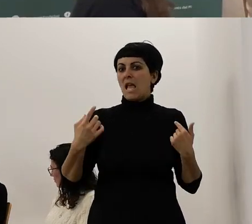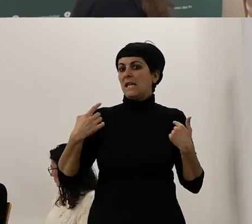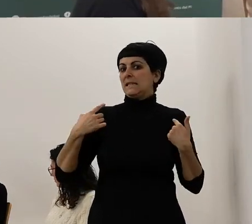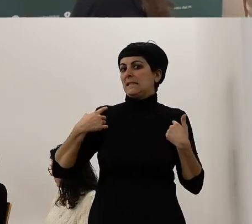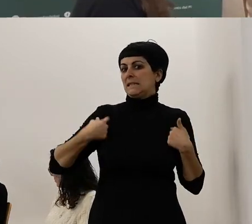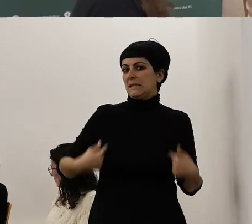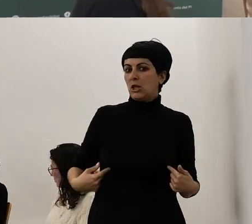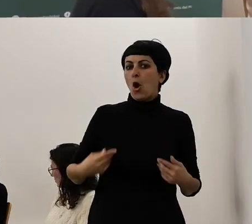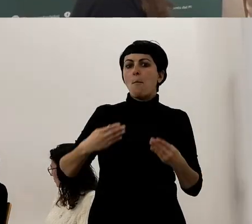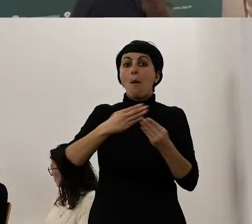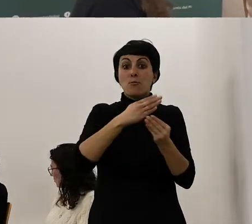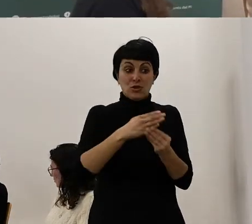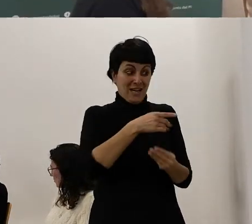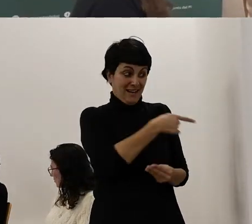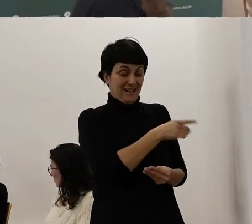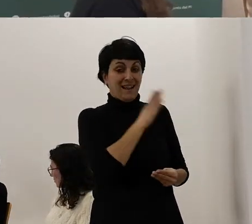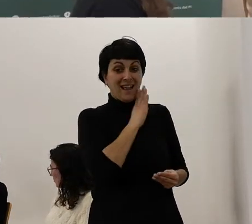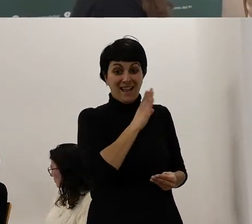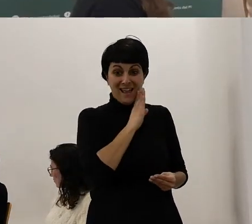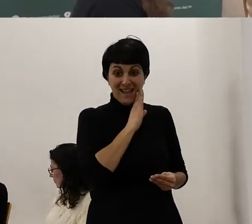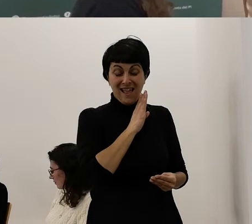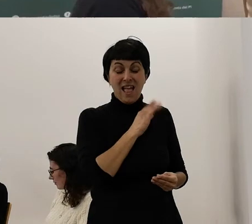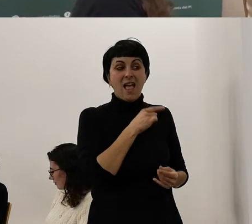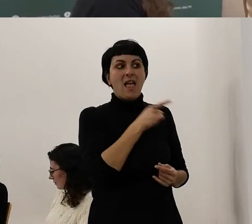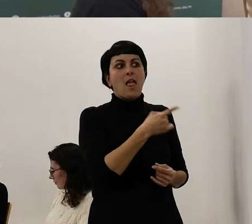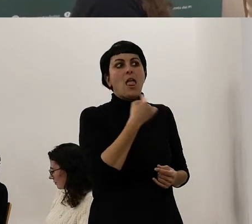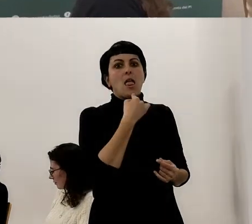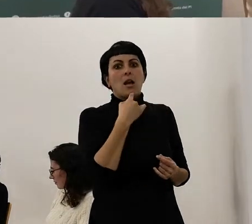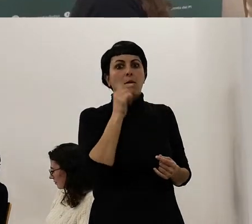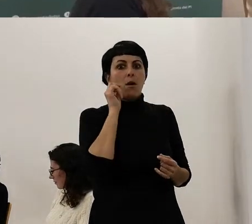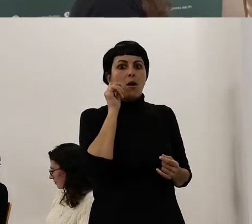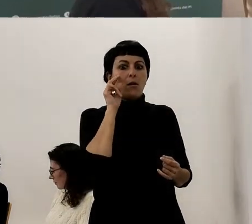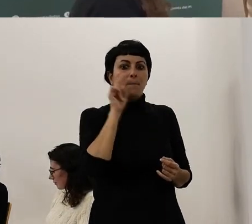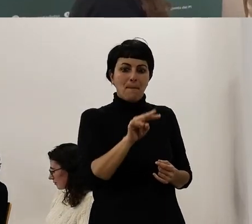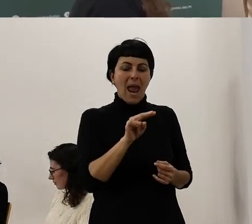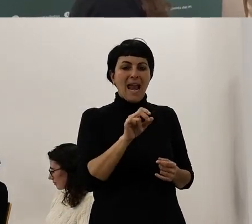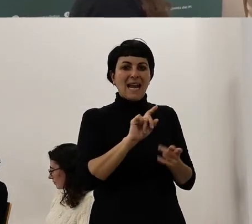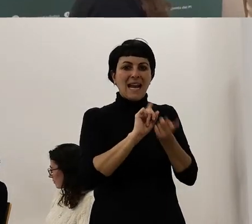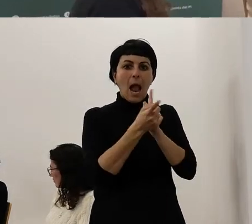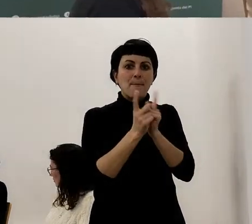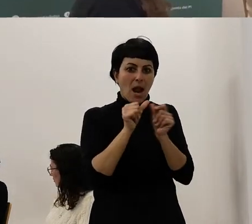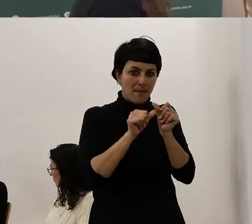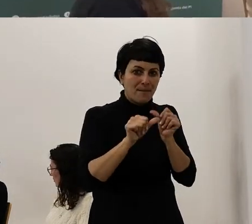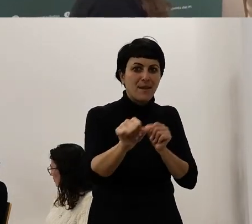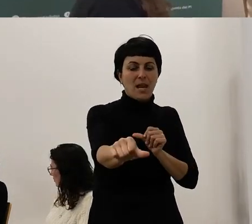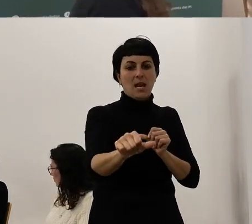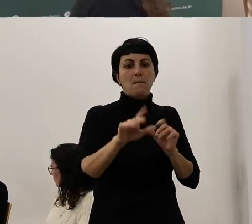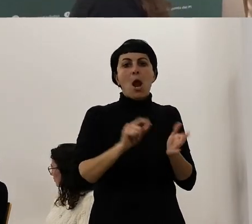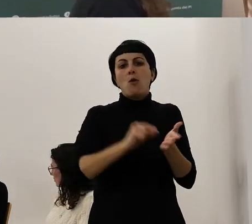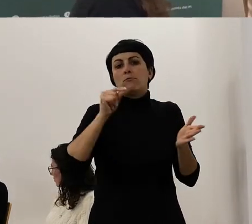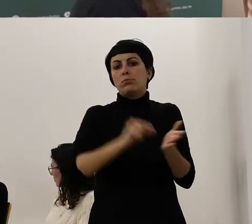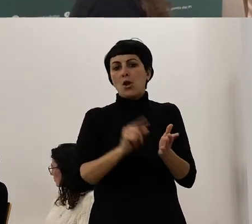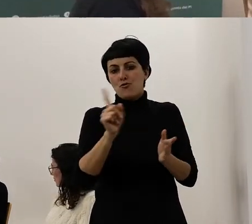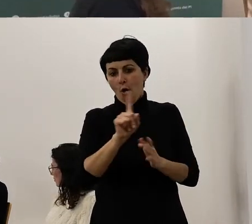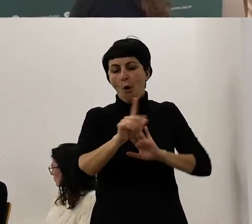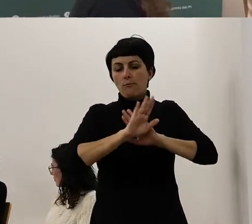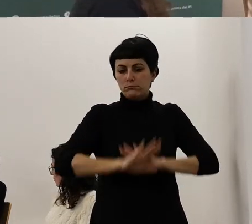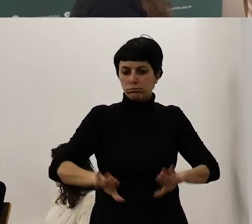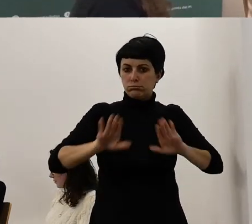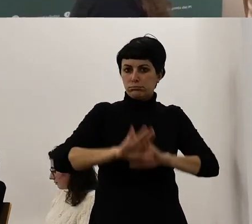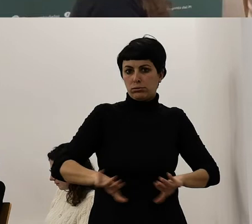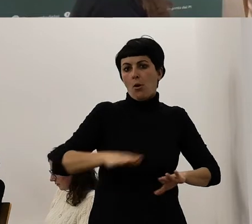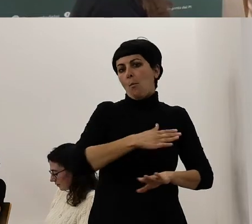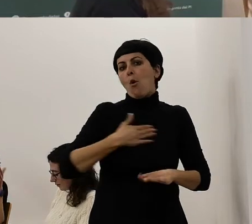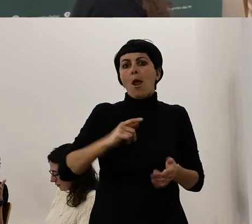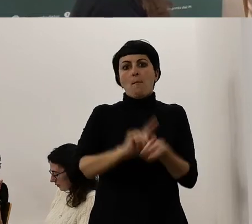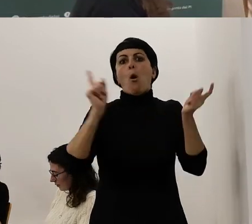sigui alguna cosa que realment puguem anar veient un canvi, potser, com dèiem, no serà un canvi tan ràpid com